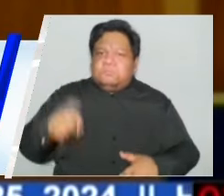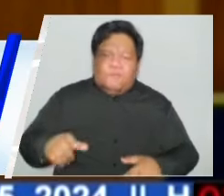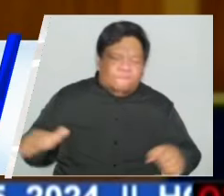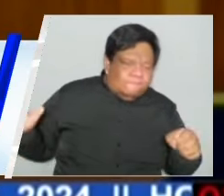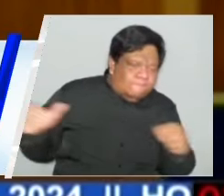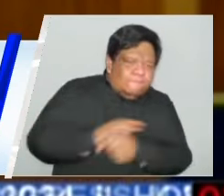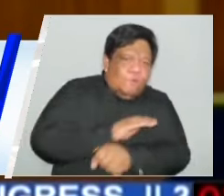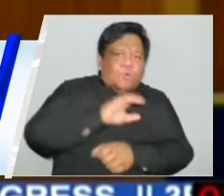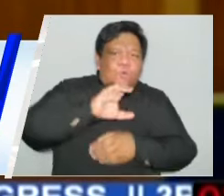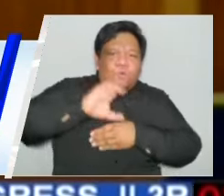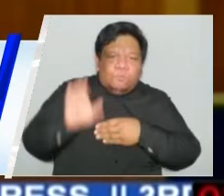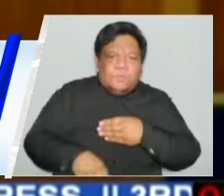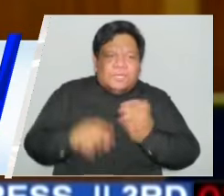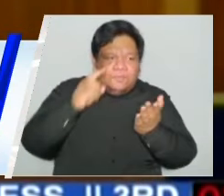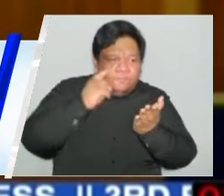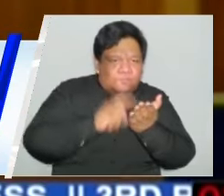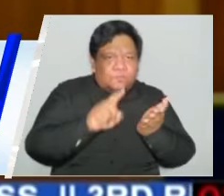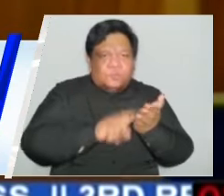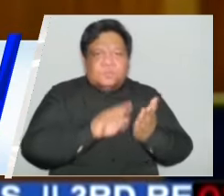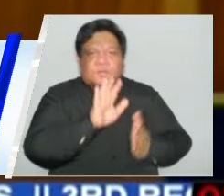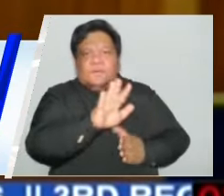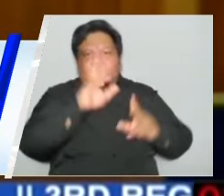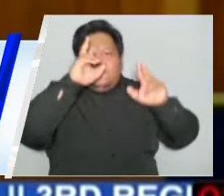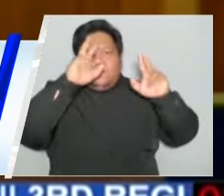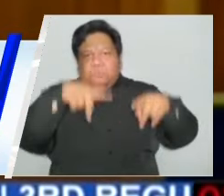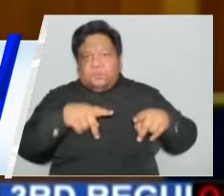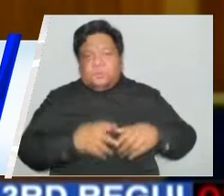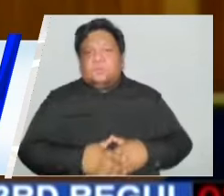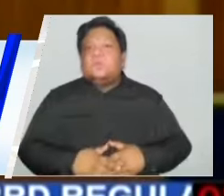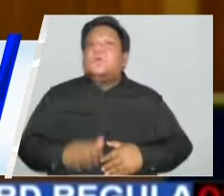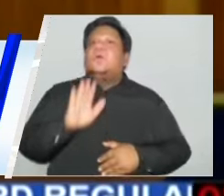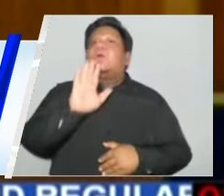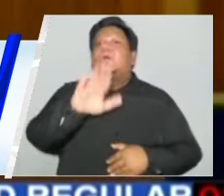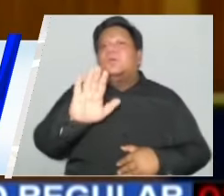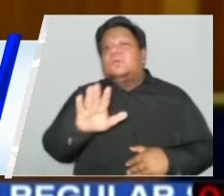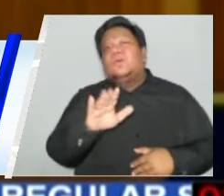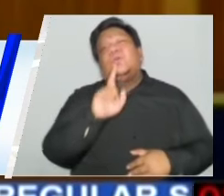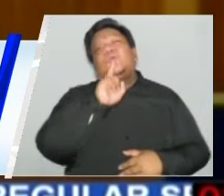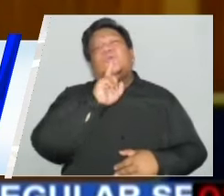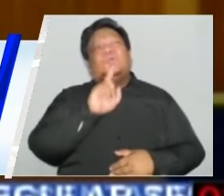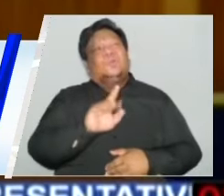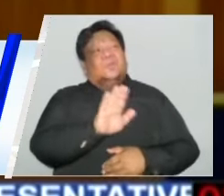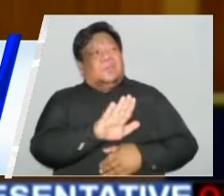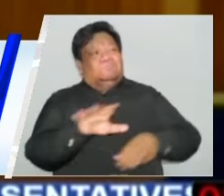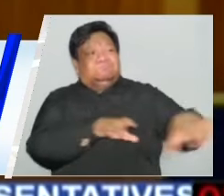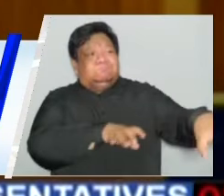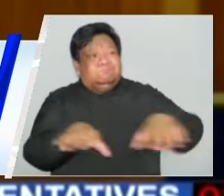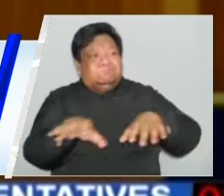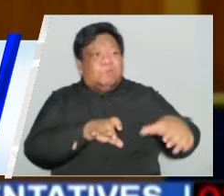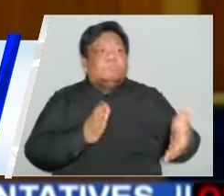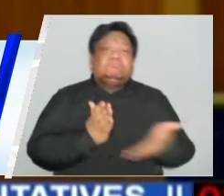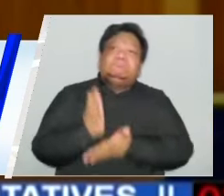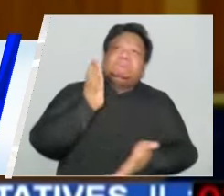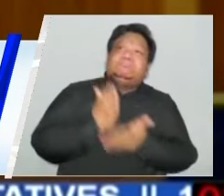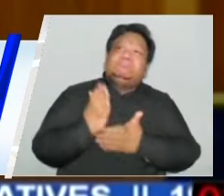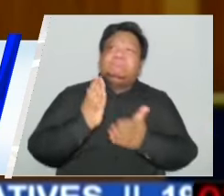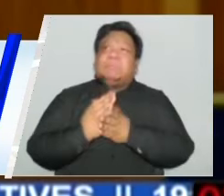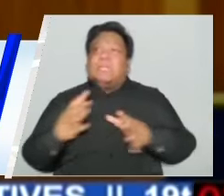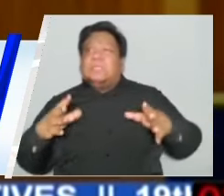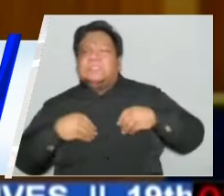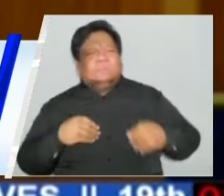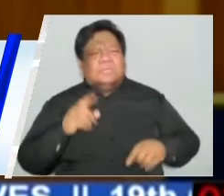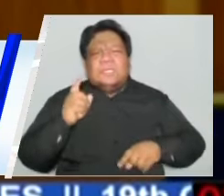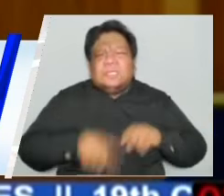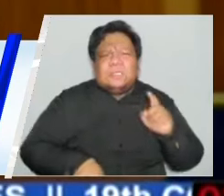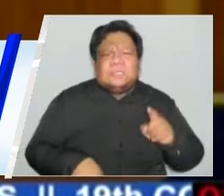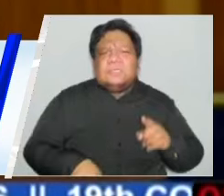the Vice President. Mr. Speaker, the behavior cannot just be tolerated. And we demand that the Vice President